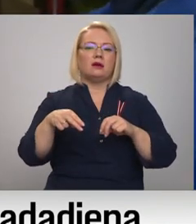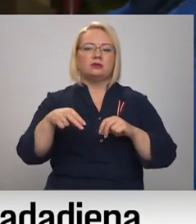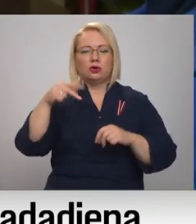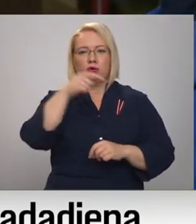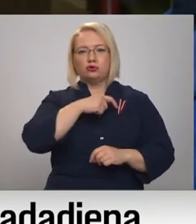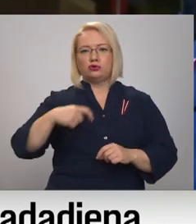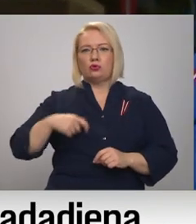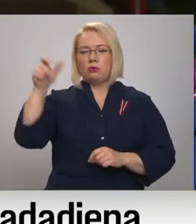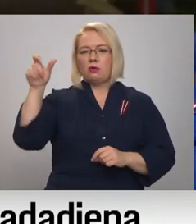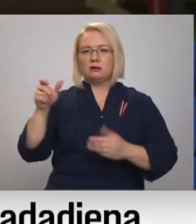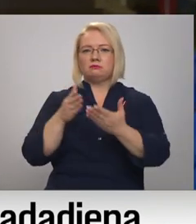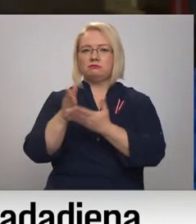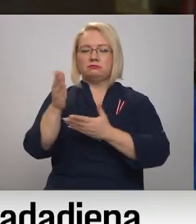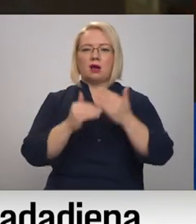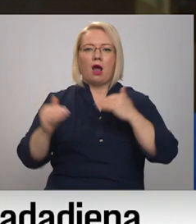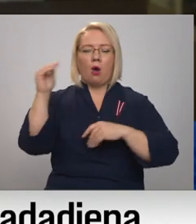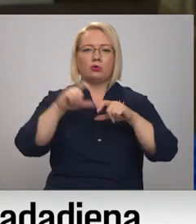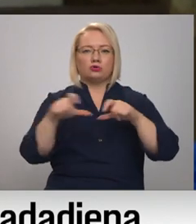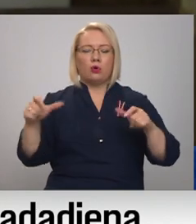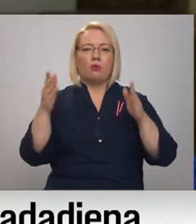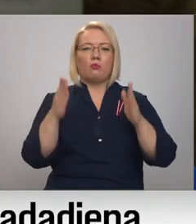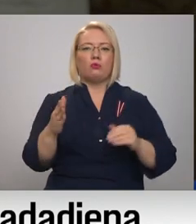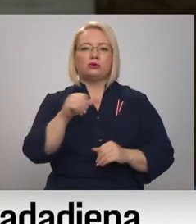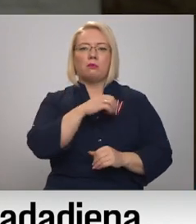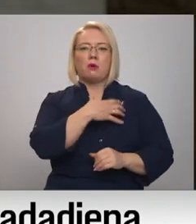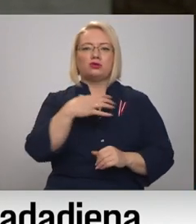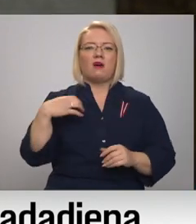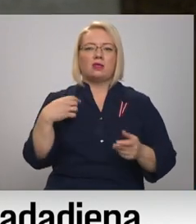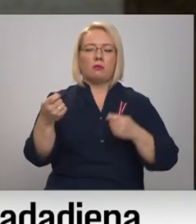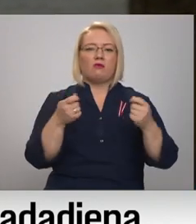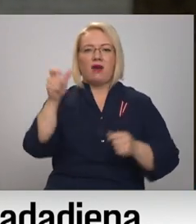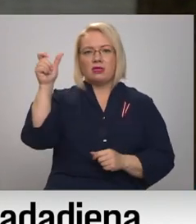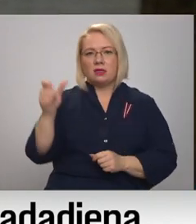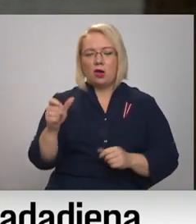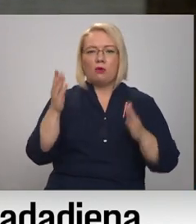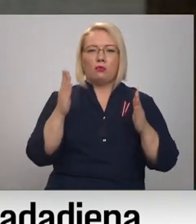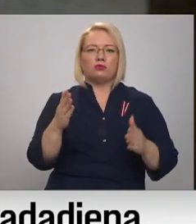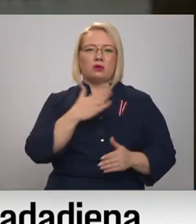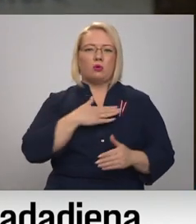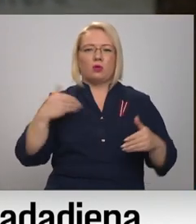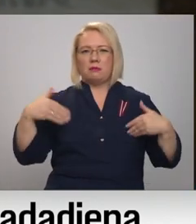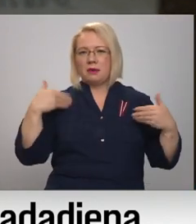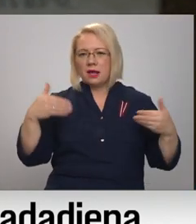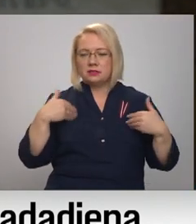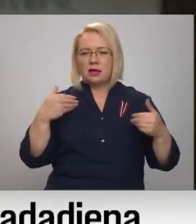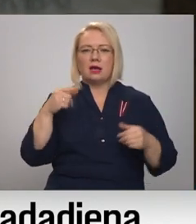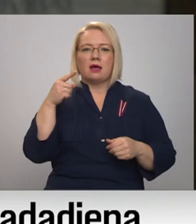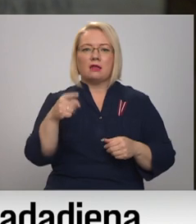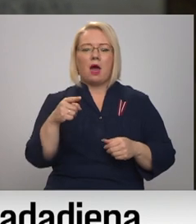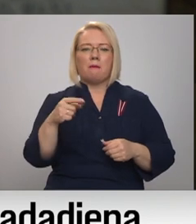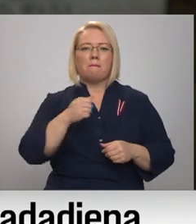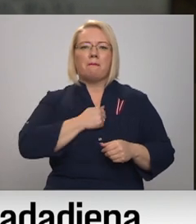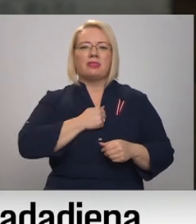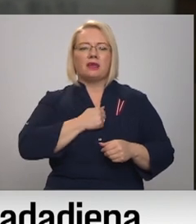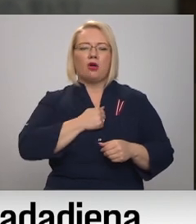students aizies uz augstskolu un kļūs pēc tam pa pašvaldības vadītāju, mēs arī būsim ļoti priecīgi, jo mēs zinām, ka viņš ar šīm